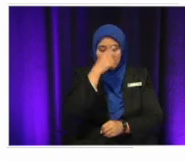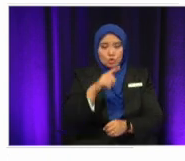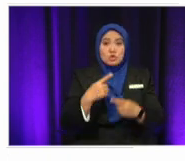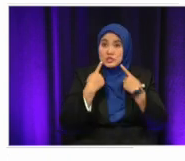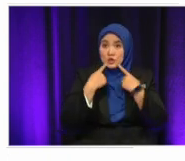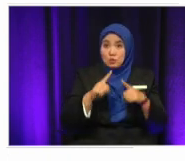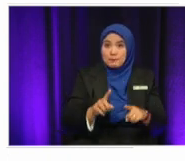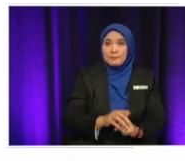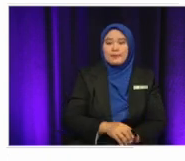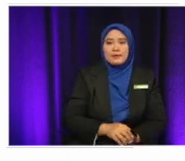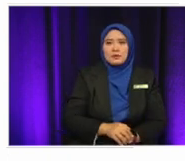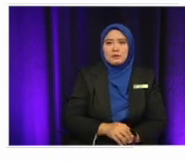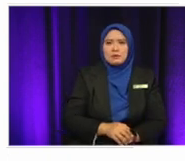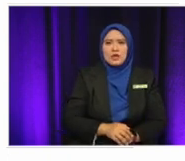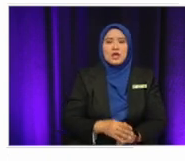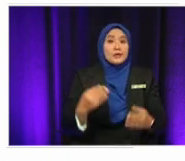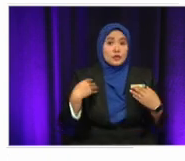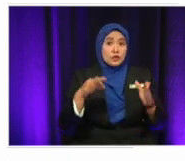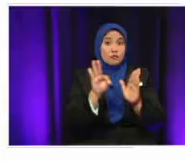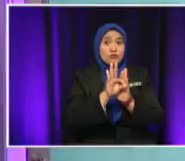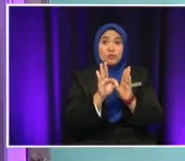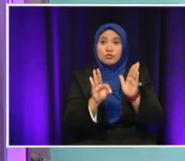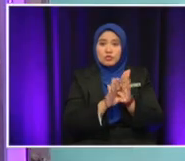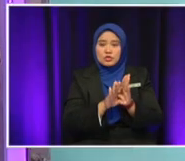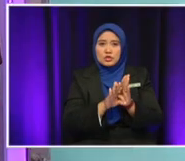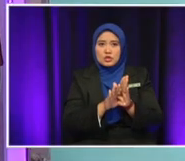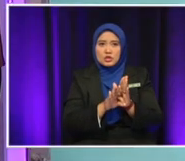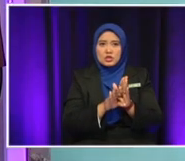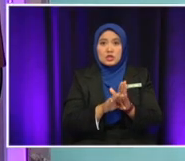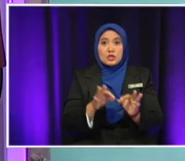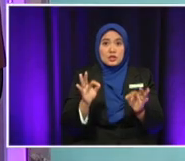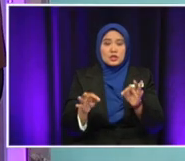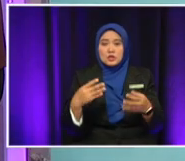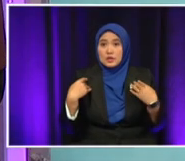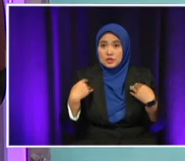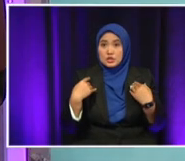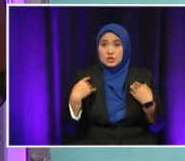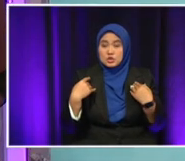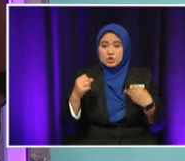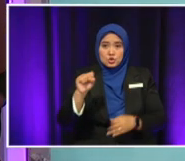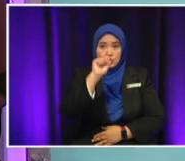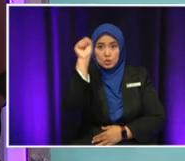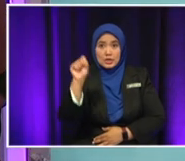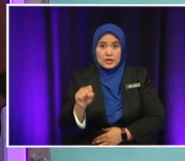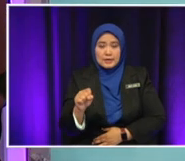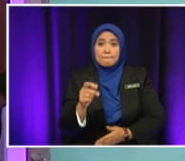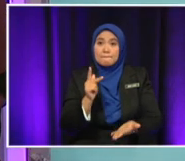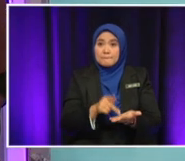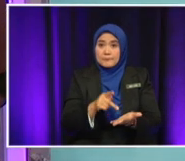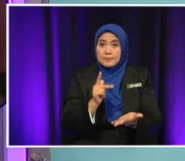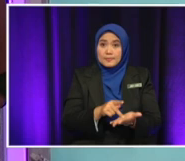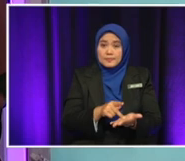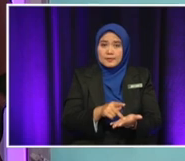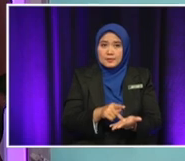sebenarnya eee ada familiar contohnya sekali soal yang melibatkan soal dan pengirahan dalam bahasa Jawa dan Oke kita perlu ingat nah familiar tuh